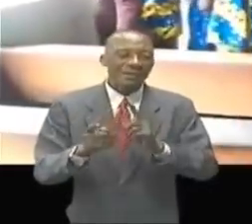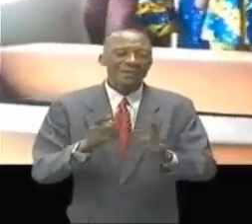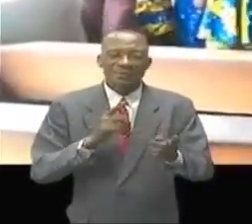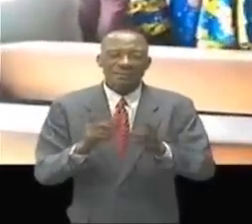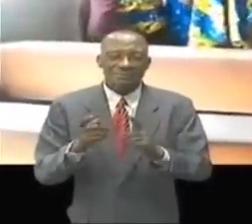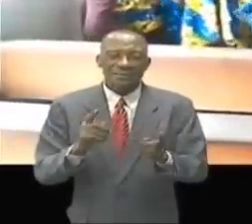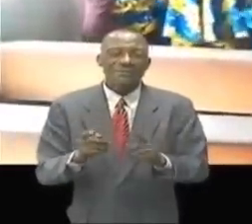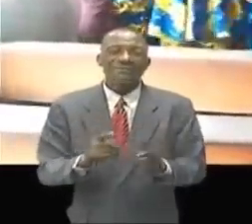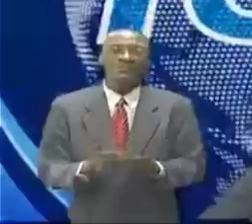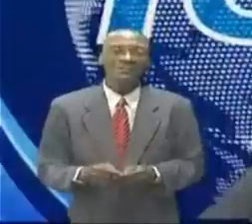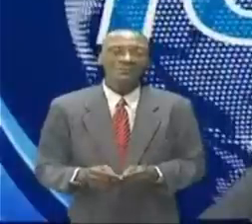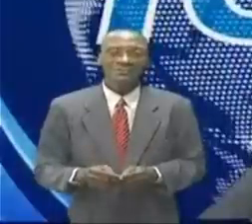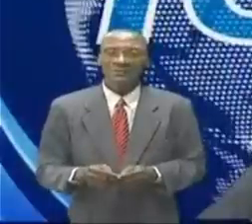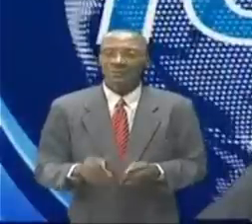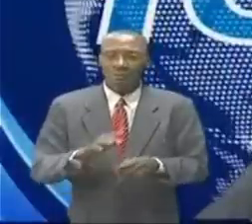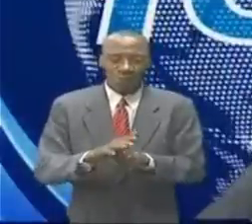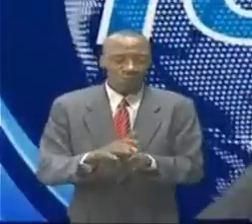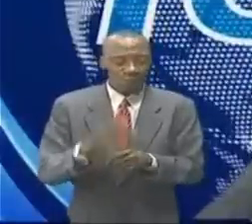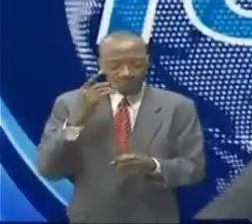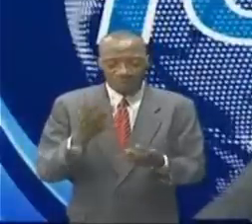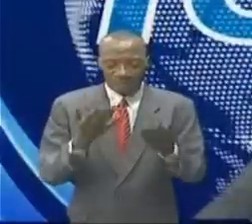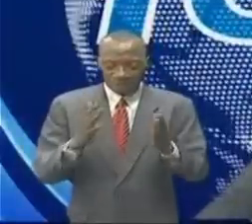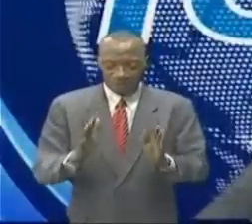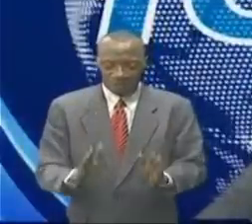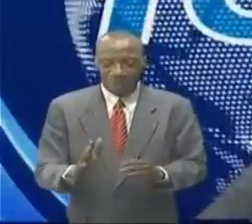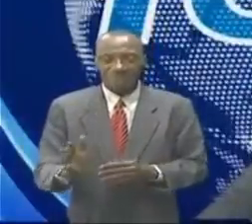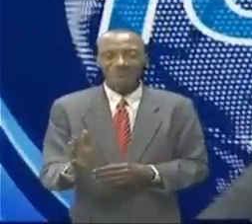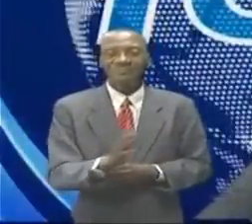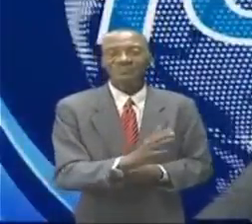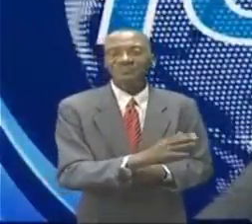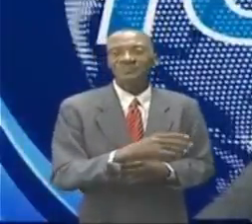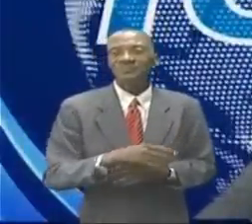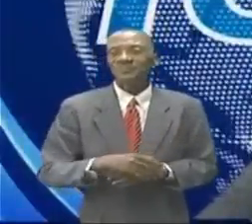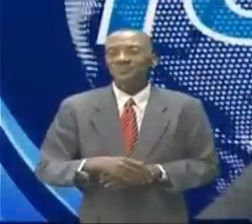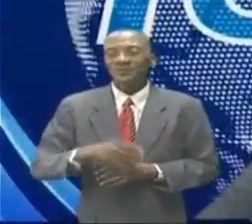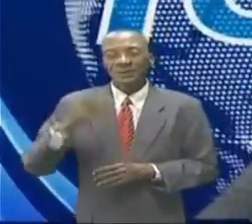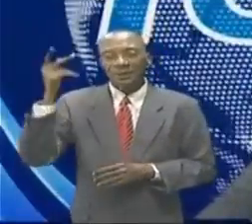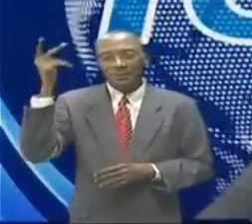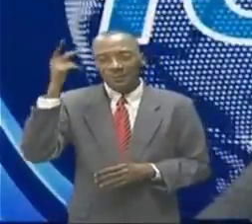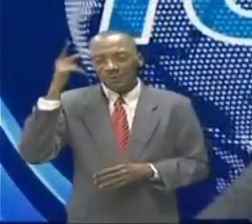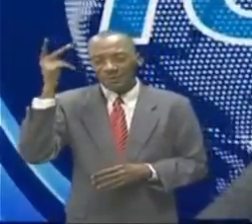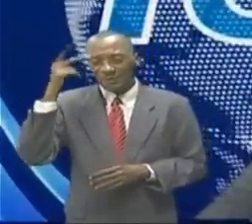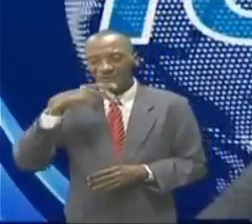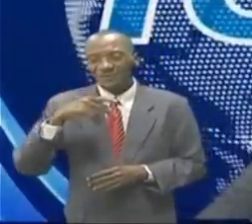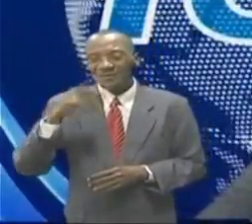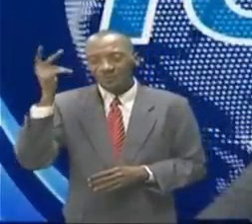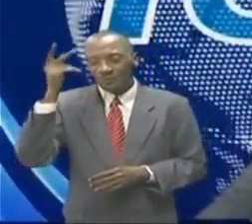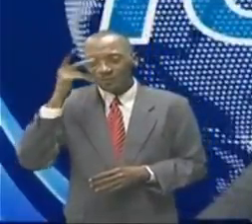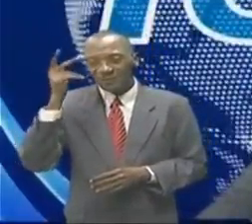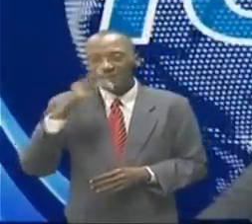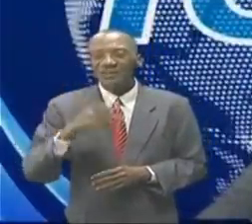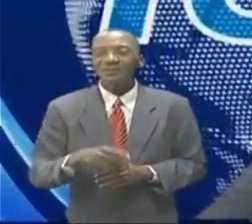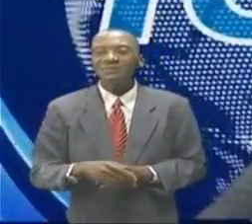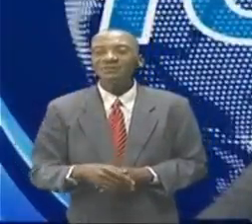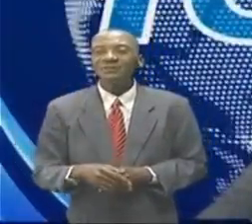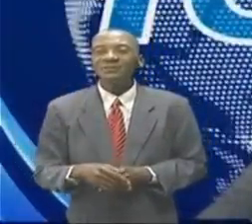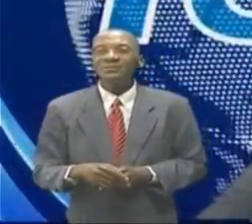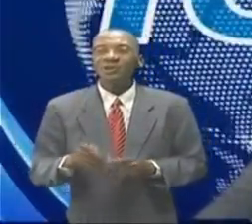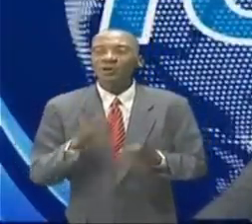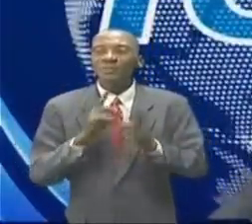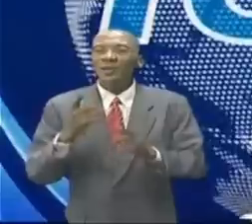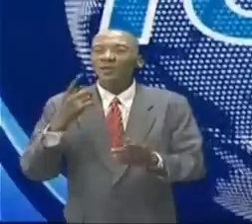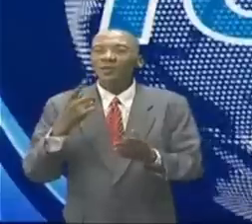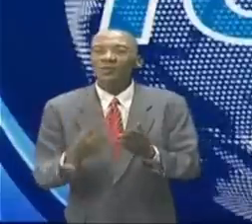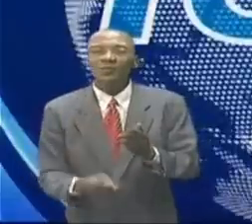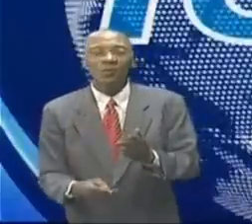la délibération. En politique, le parti politique ACP continue d'enregistrer des nouveaux membres. La dernière en